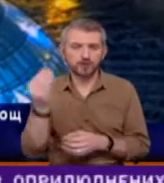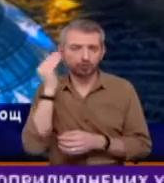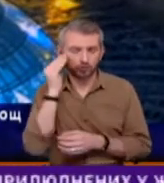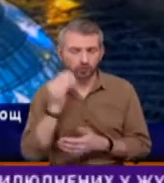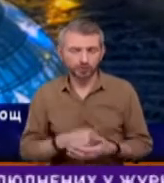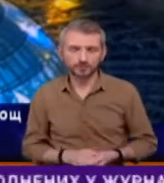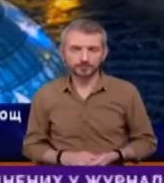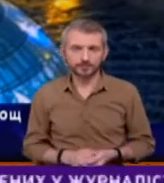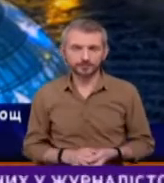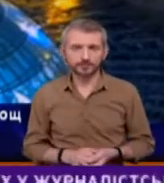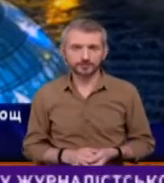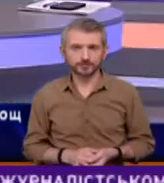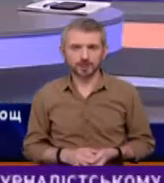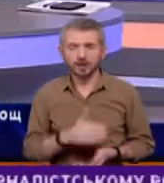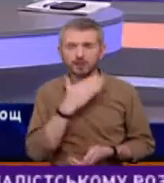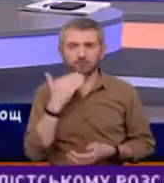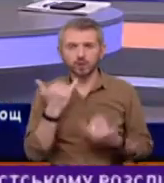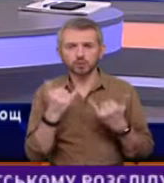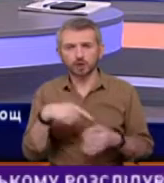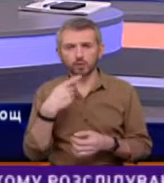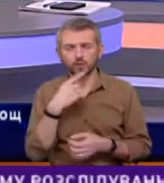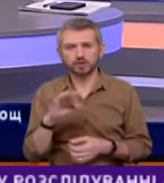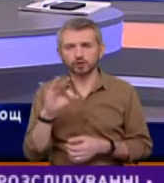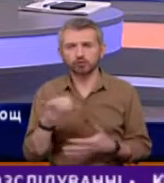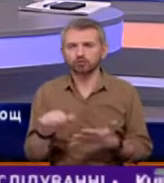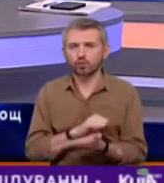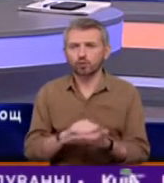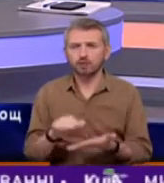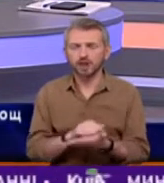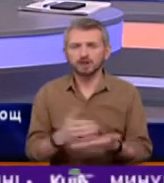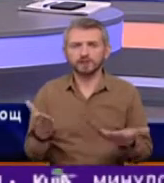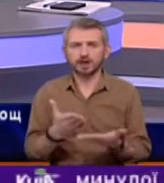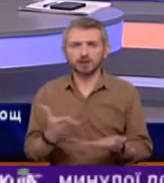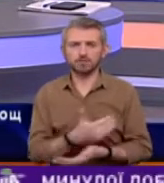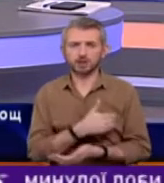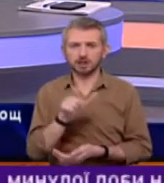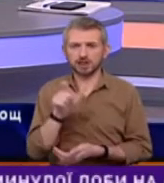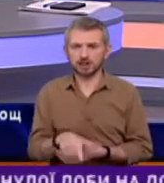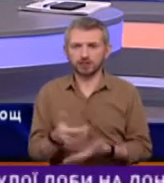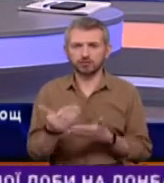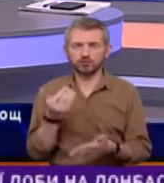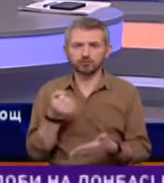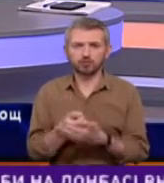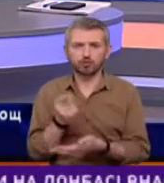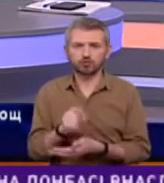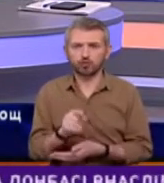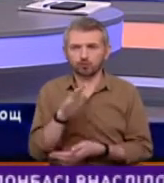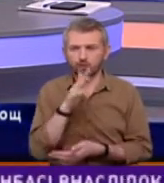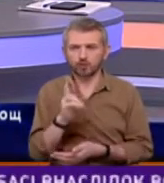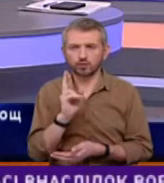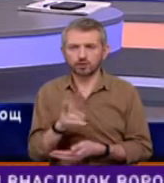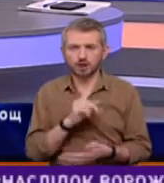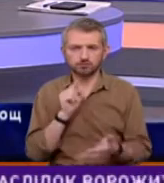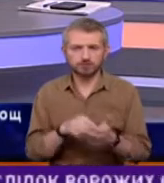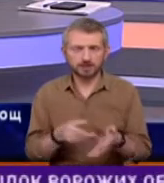дискусії. Багато зараз говорять відносно документів, які претендент до того моменту, як зайти